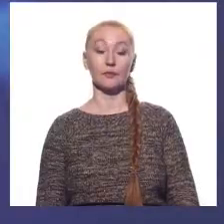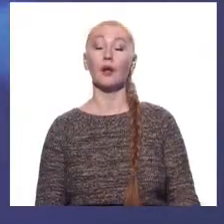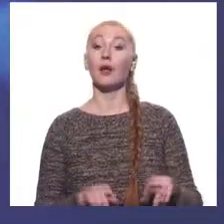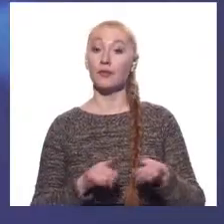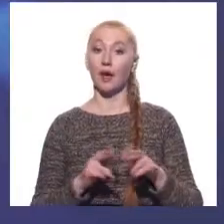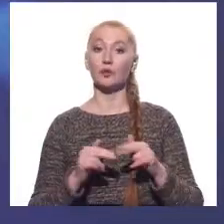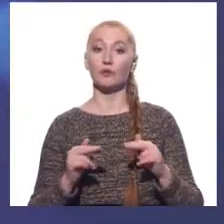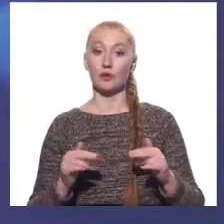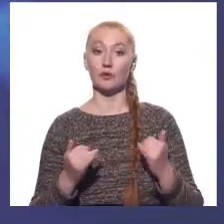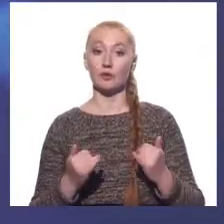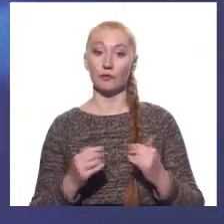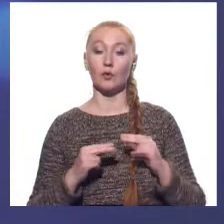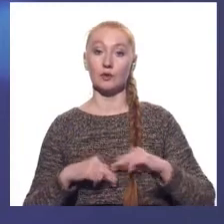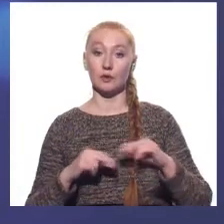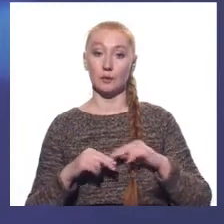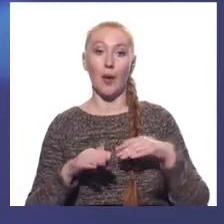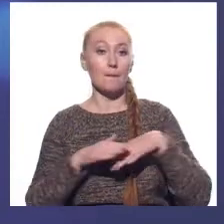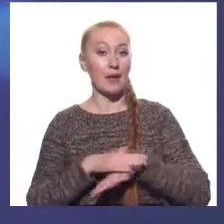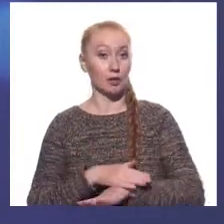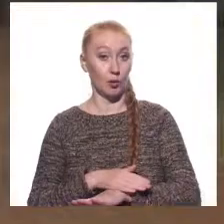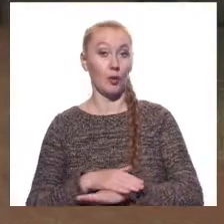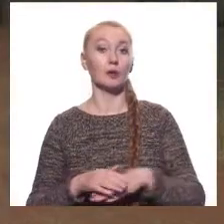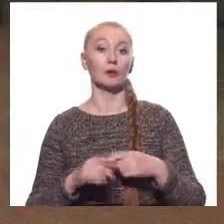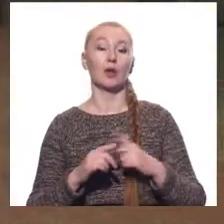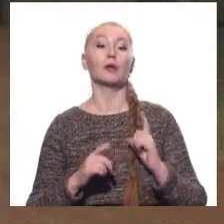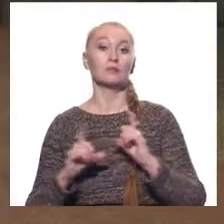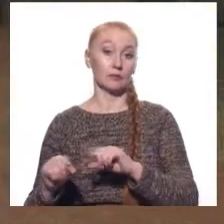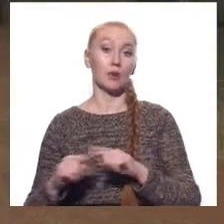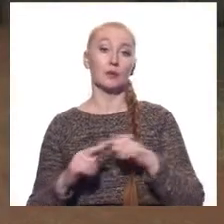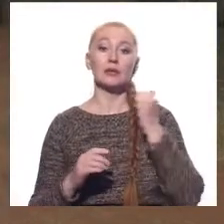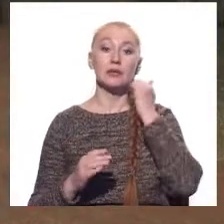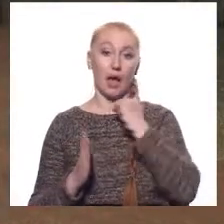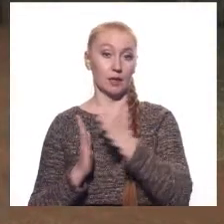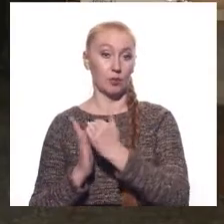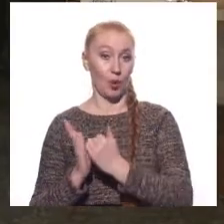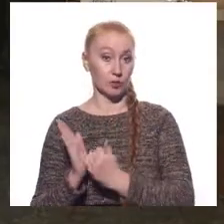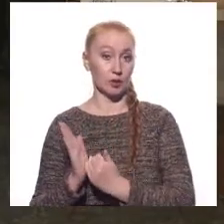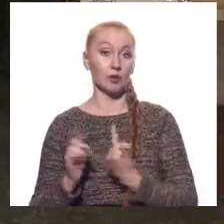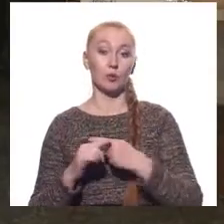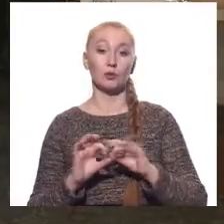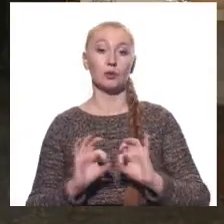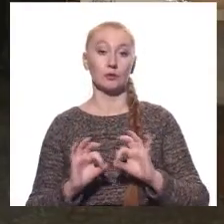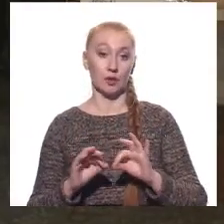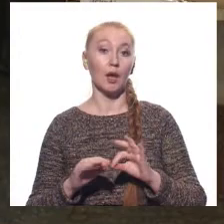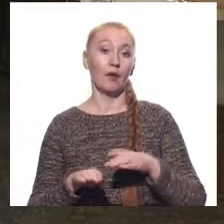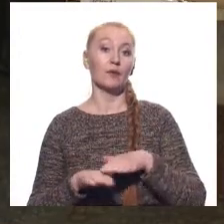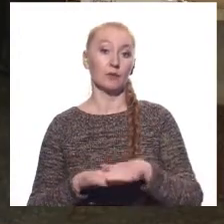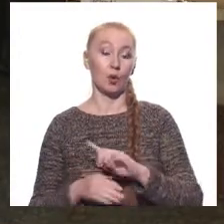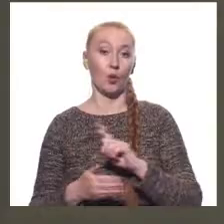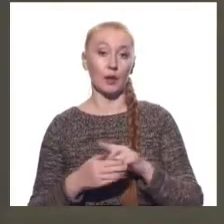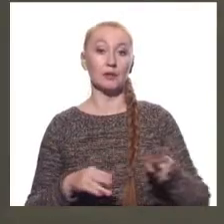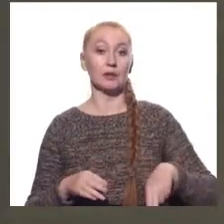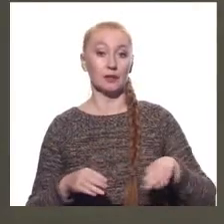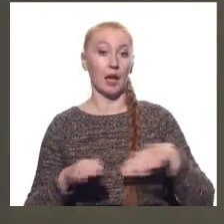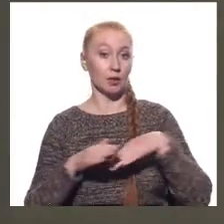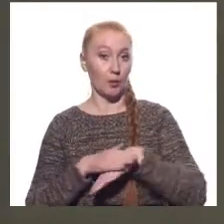Також у Дніпрі сьогодні запрацював метрополітен. Потяги їздять за старим розкладом. Про це розповів виконуючий обов'язки